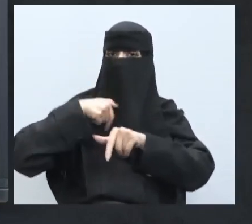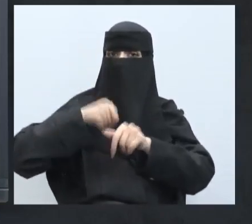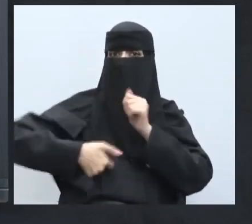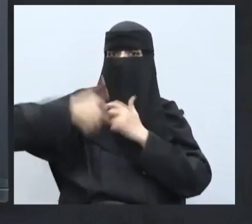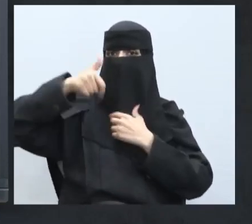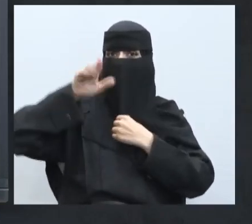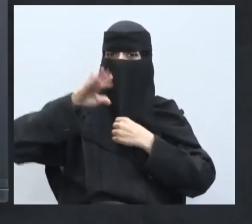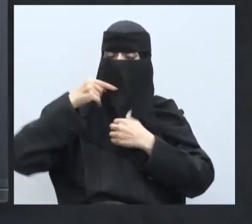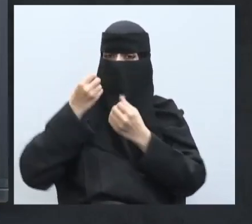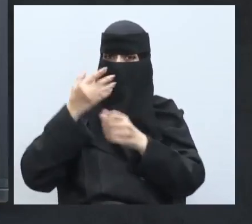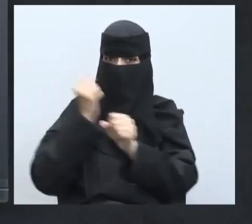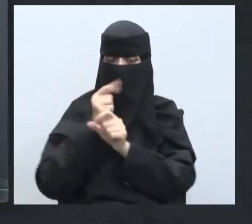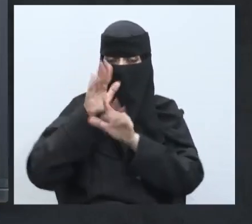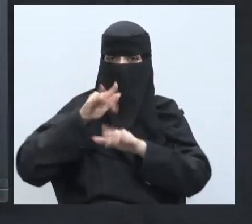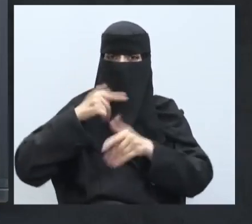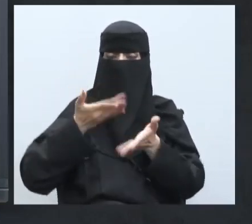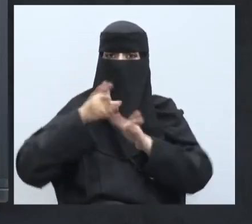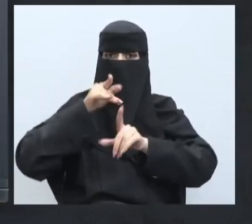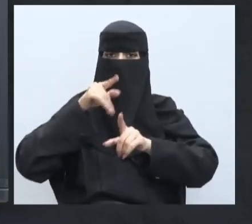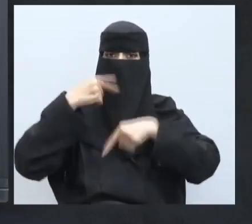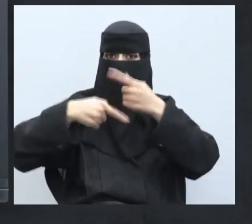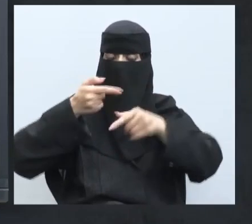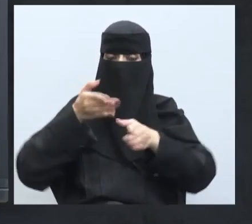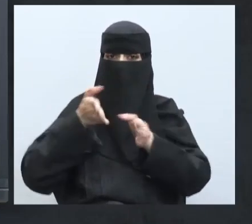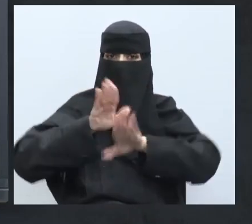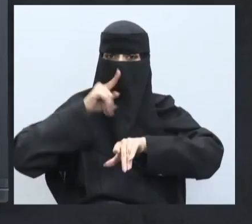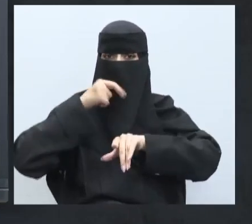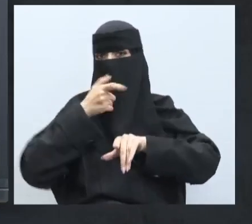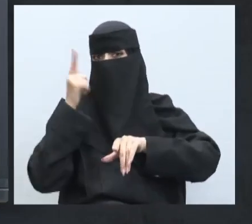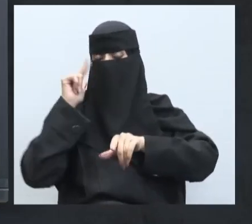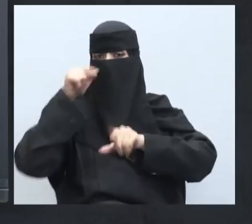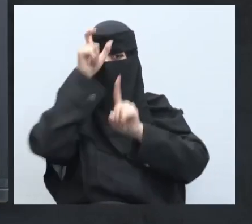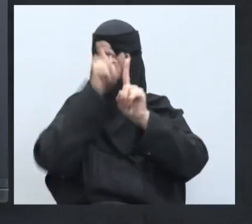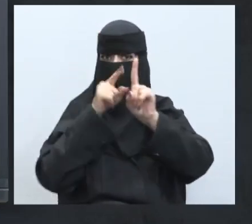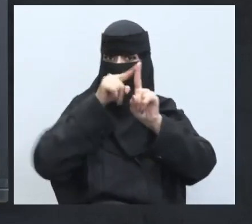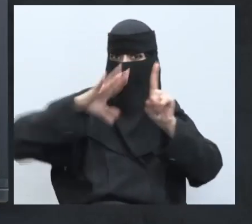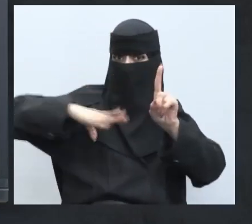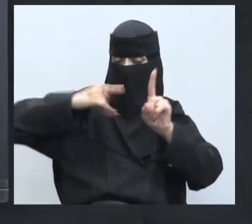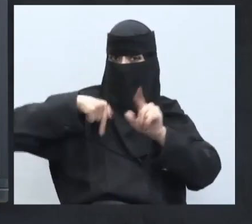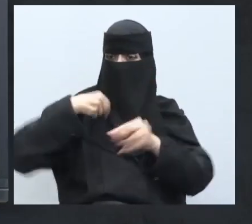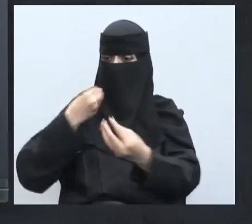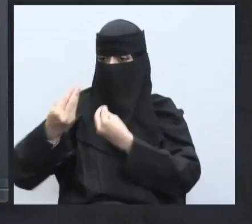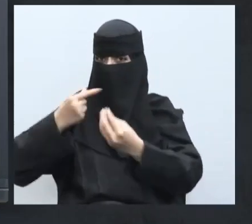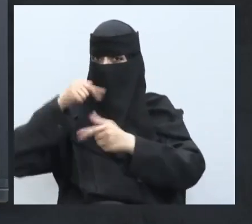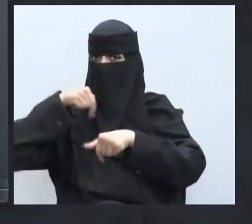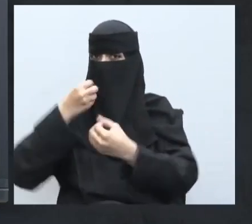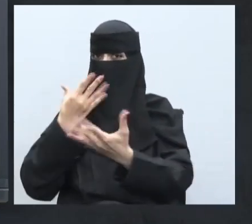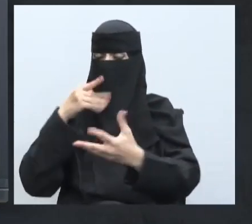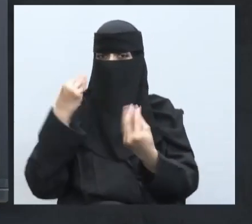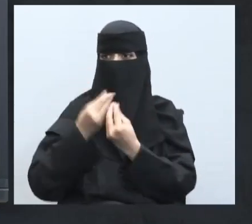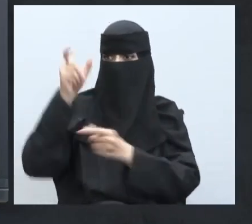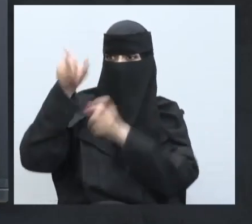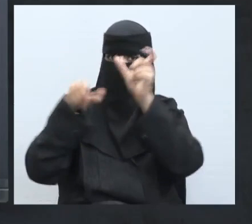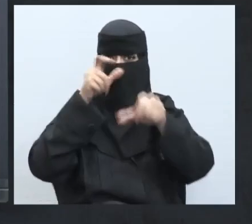علاقات ايجابيه مع العاملين ومع الجهات والمنظمات الاخرى كلما اصبح عمله اسهل اصبح